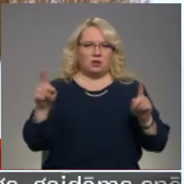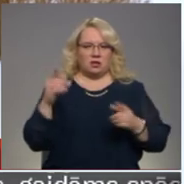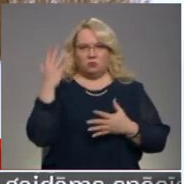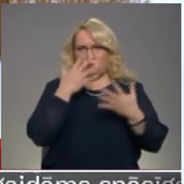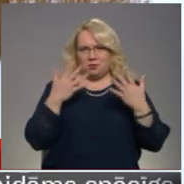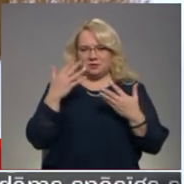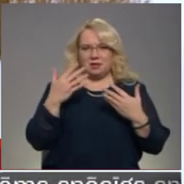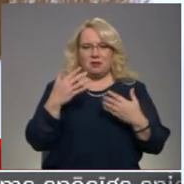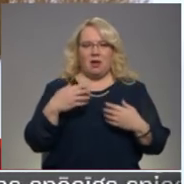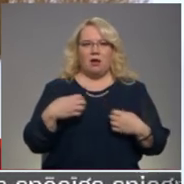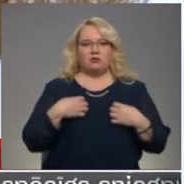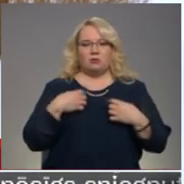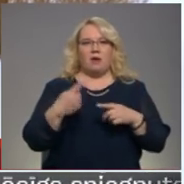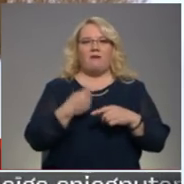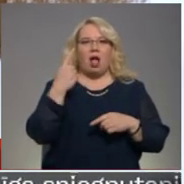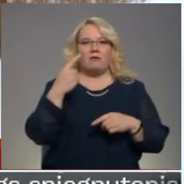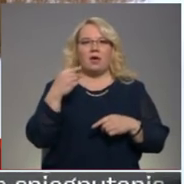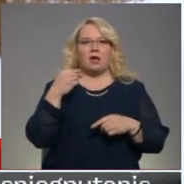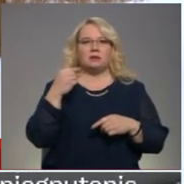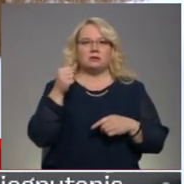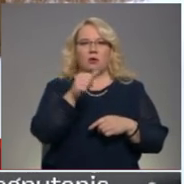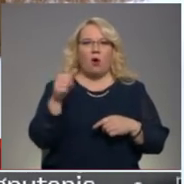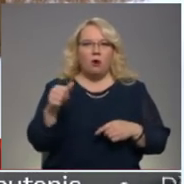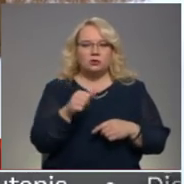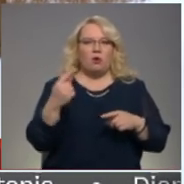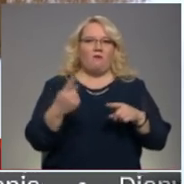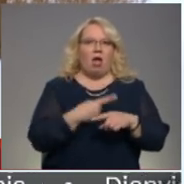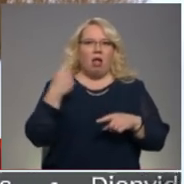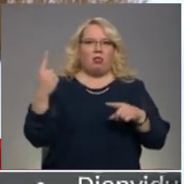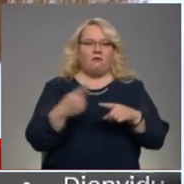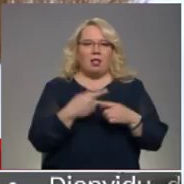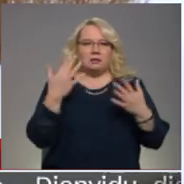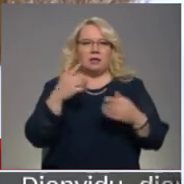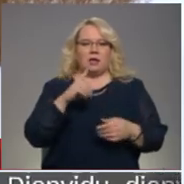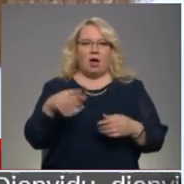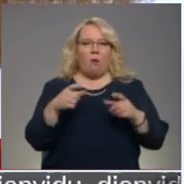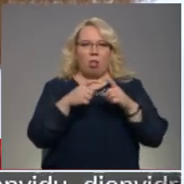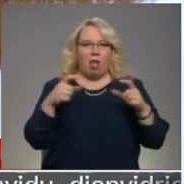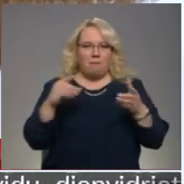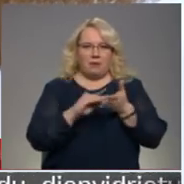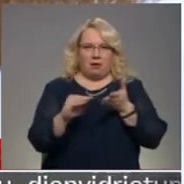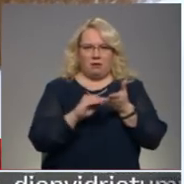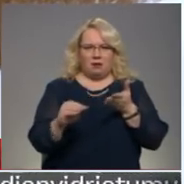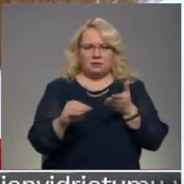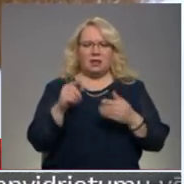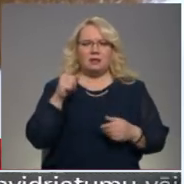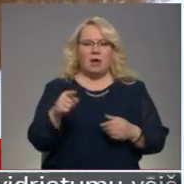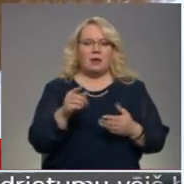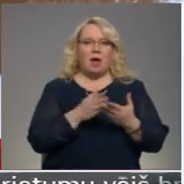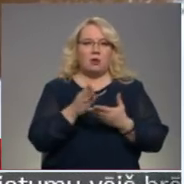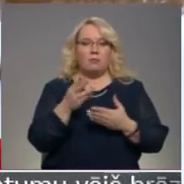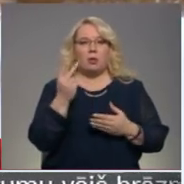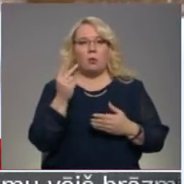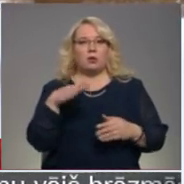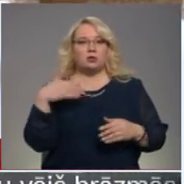liekas, ka nu, ārprāts vēl viens kots un vēl viens, nu cik tam mums lapiņā jau rakstīt, ja? Tādā ziņā, bet tā kā no